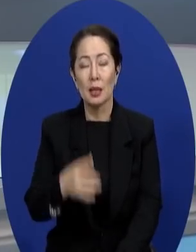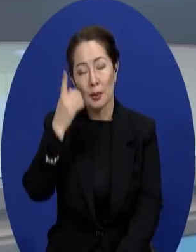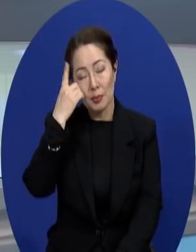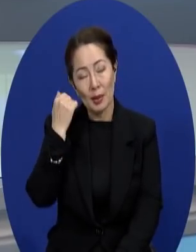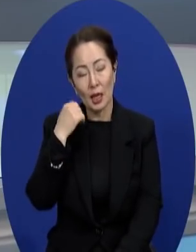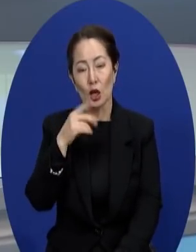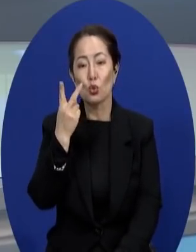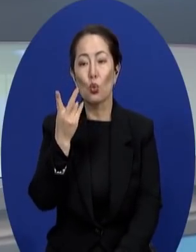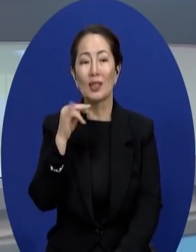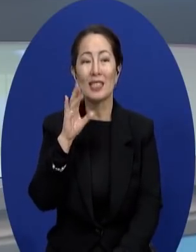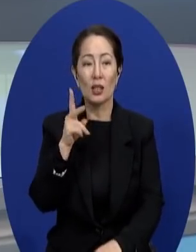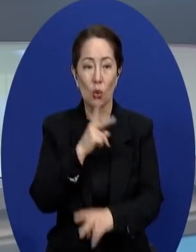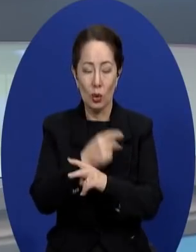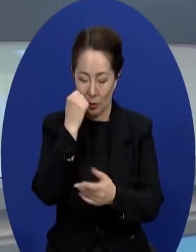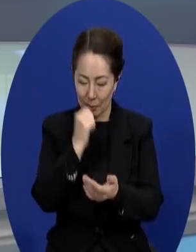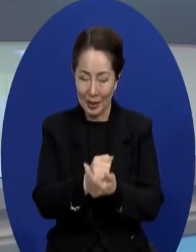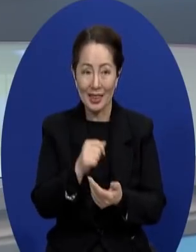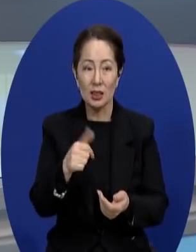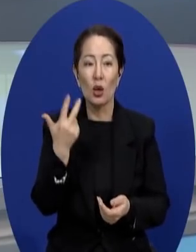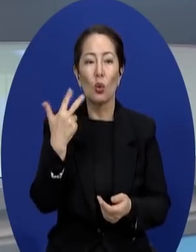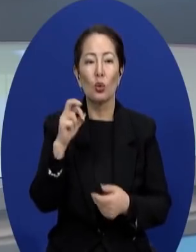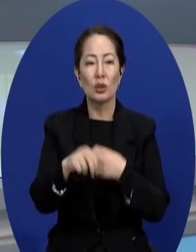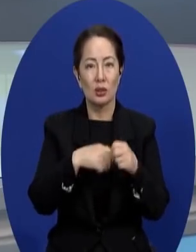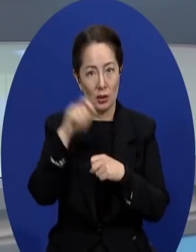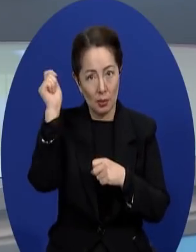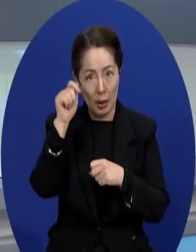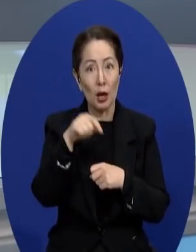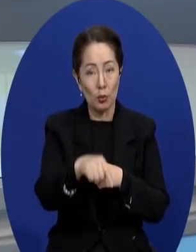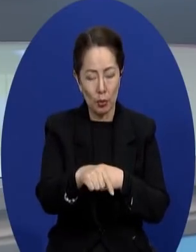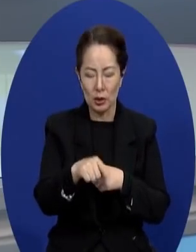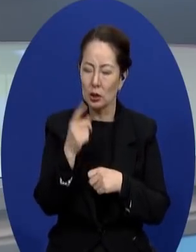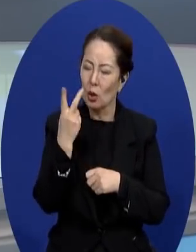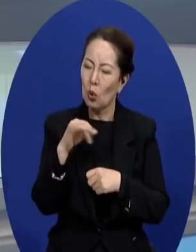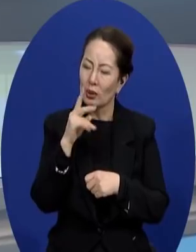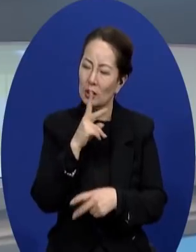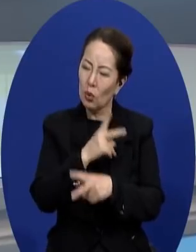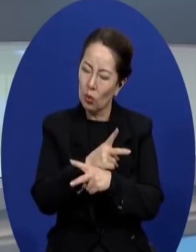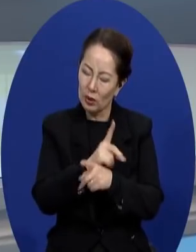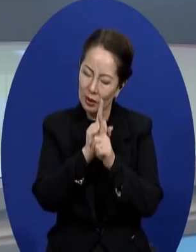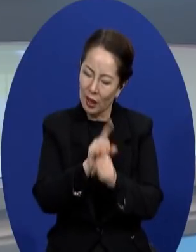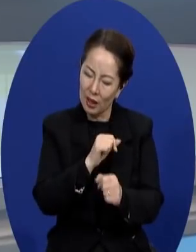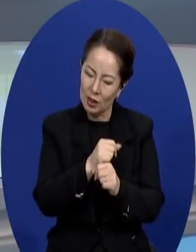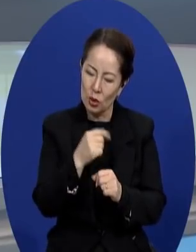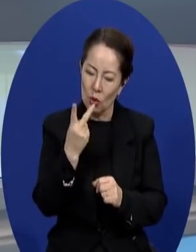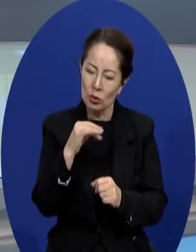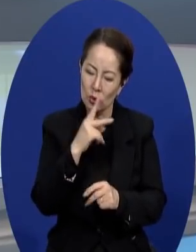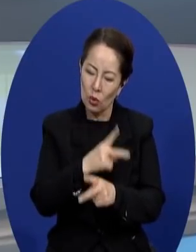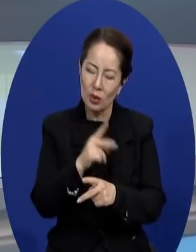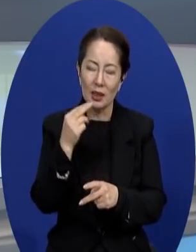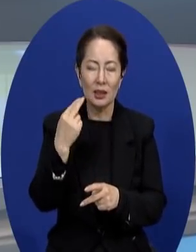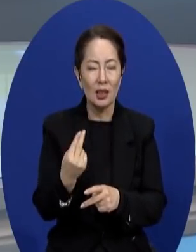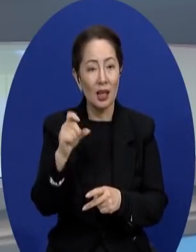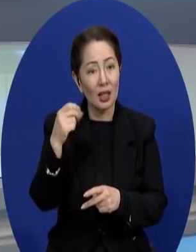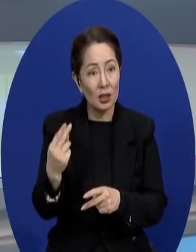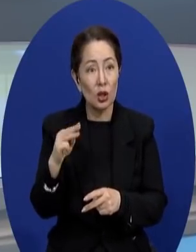Маргааш үндсэн хууль батлагдсны 30 жилийн ойн өдөр тохион энэ өдрийг өгтөж үндсэн хуулийн хэрэгжилтийг хангаж ажилладаг үндсэн хуулийн цэц түүхэн музейдэлгэж